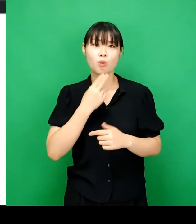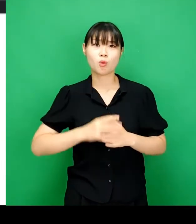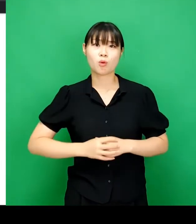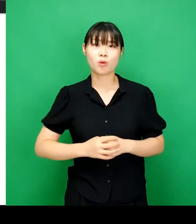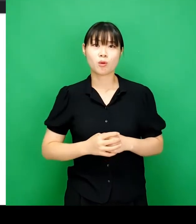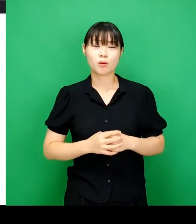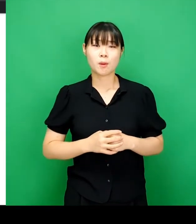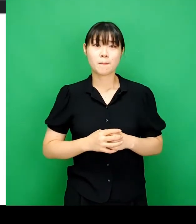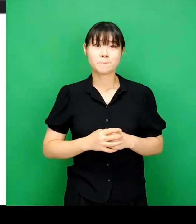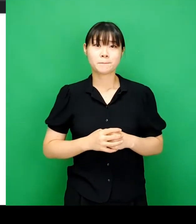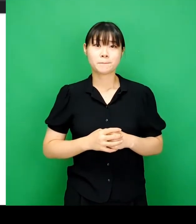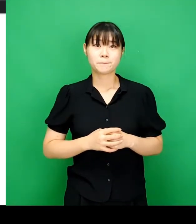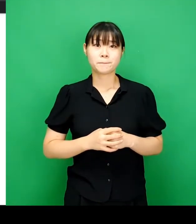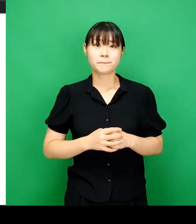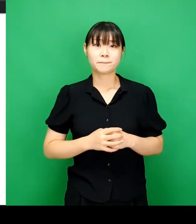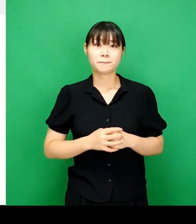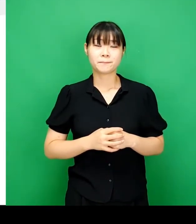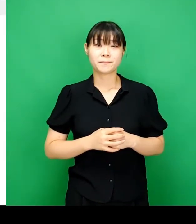없습니다.